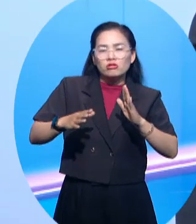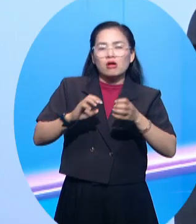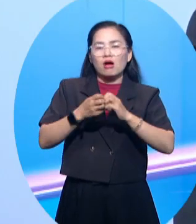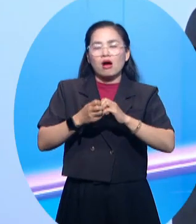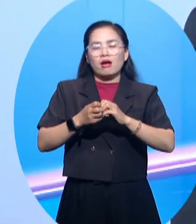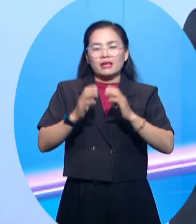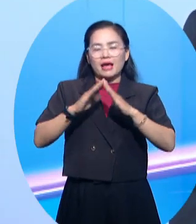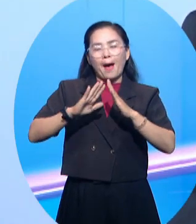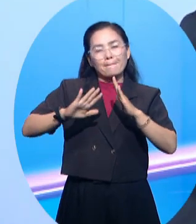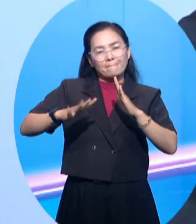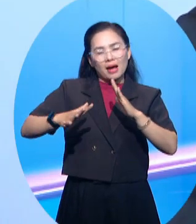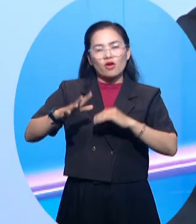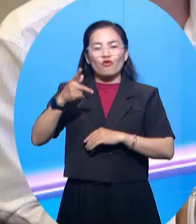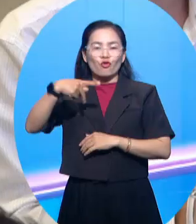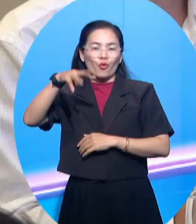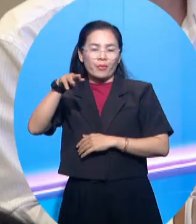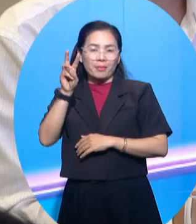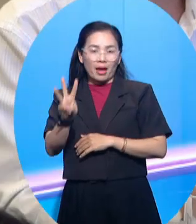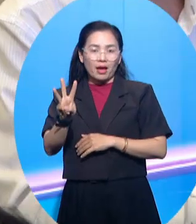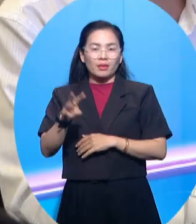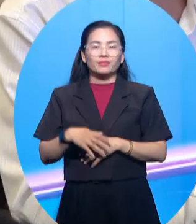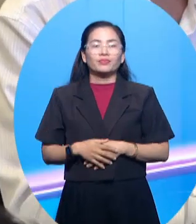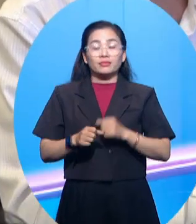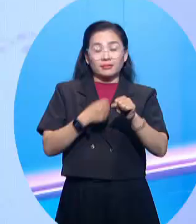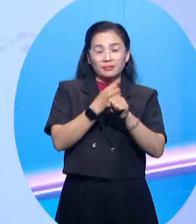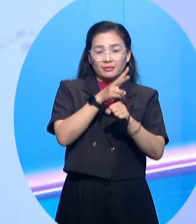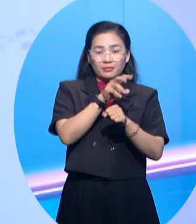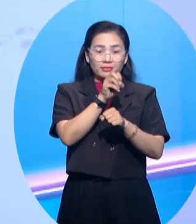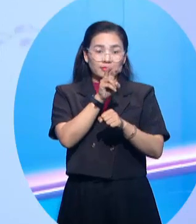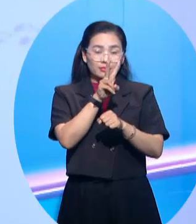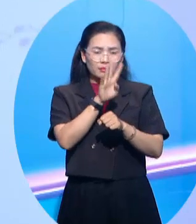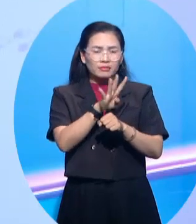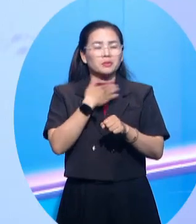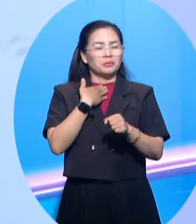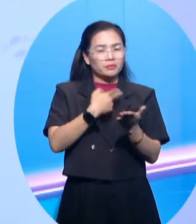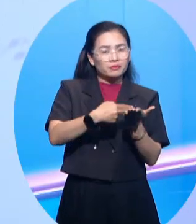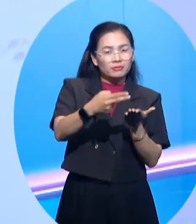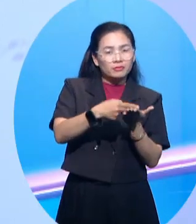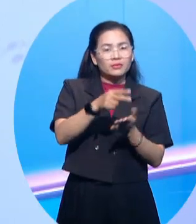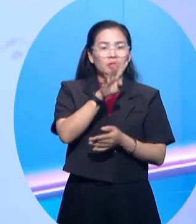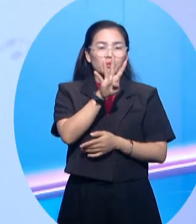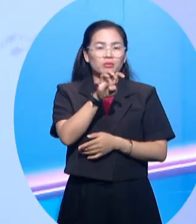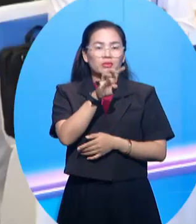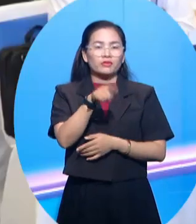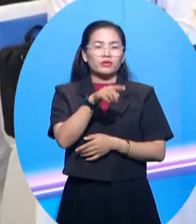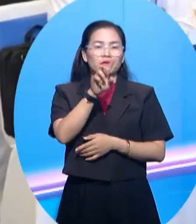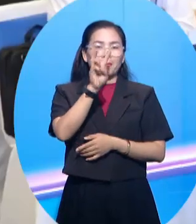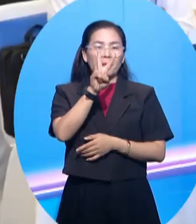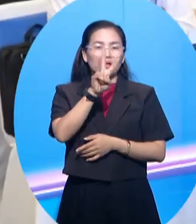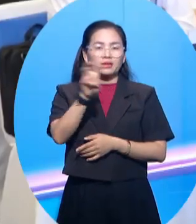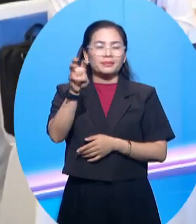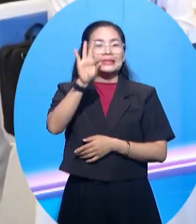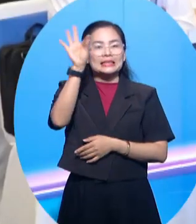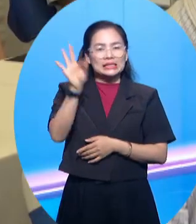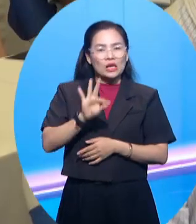13 năm 2024 EVN genen coba đề ra doanh thu Dự kiến là hơn 40.300 tỷ đồng chủ tịch hội đồng quản trị